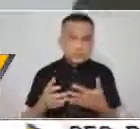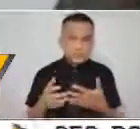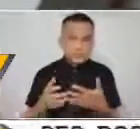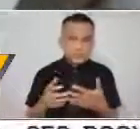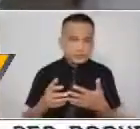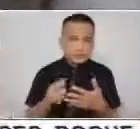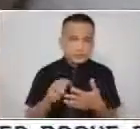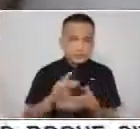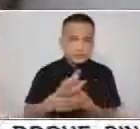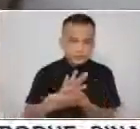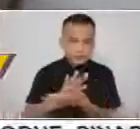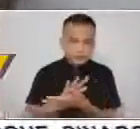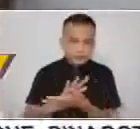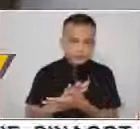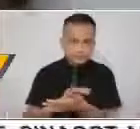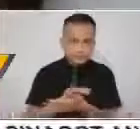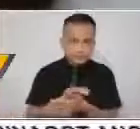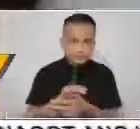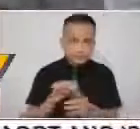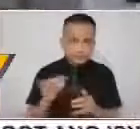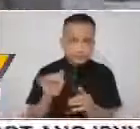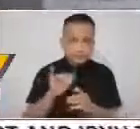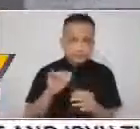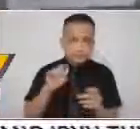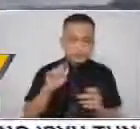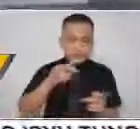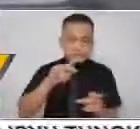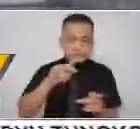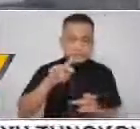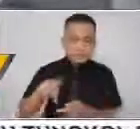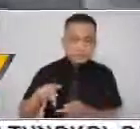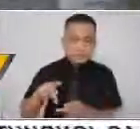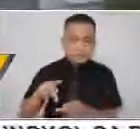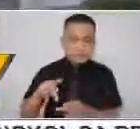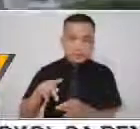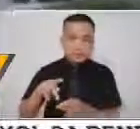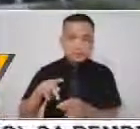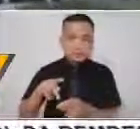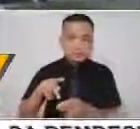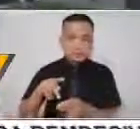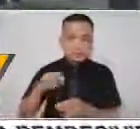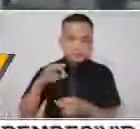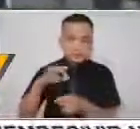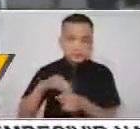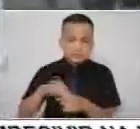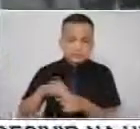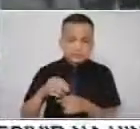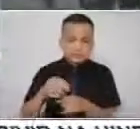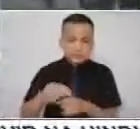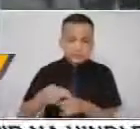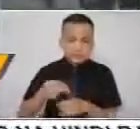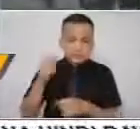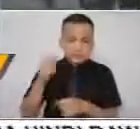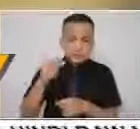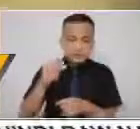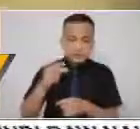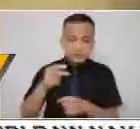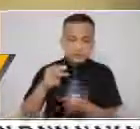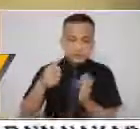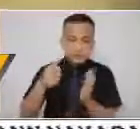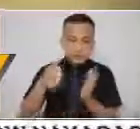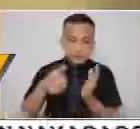ang pagpapalawig sa 2 hanggang 3 oras na botohan at per schedule na rin ang filing ng certificate of candidacy ng mga